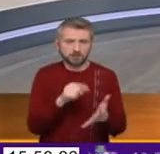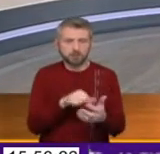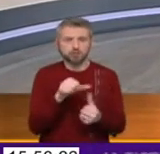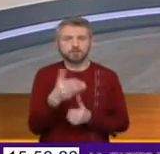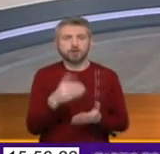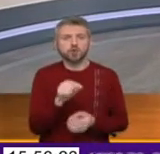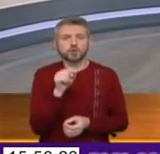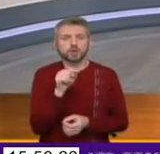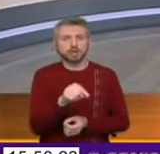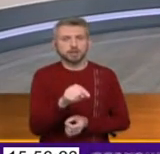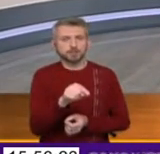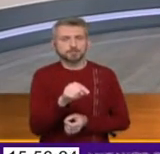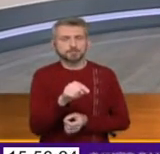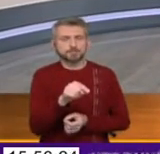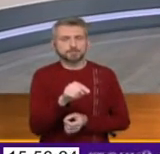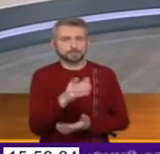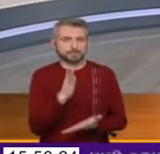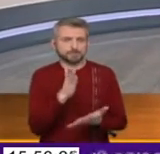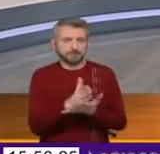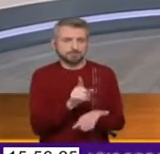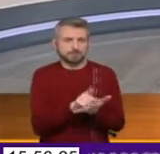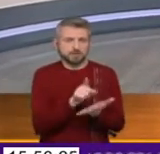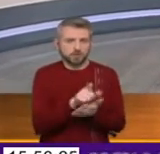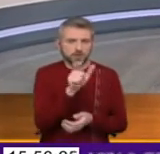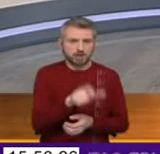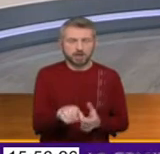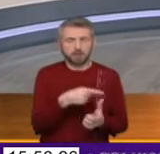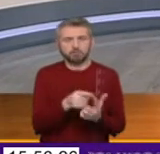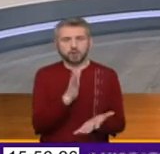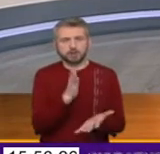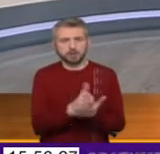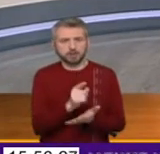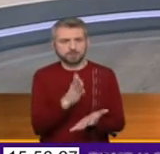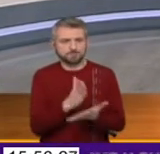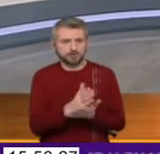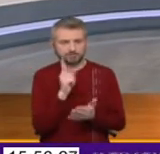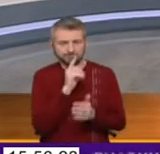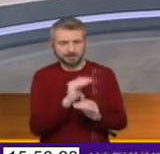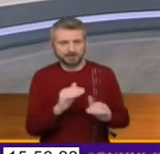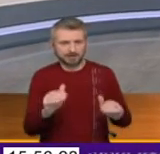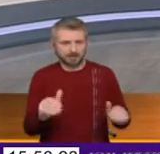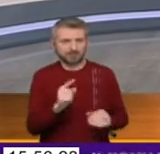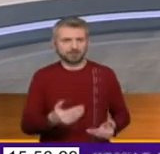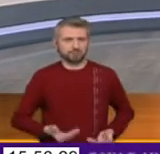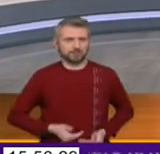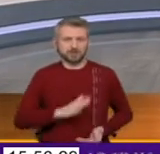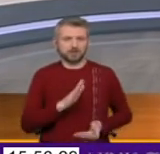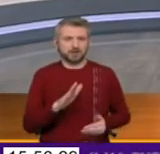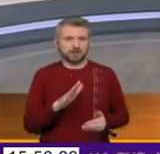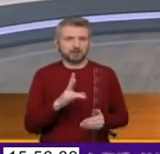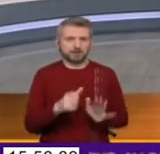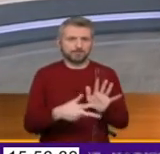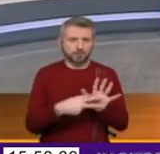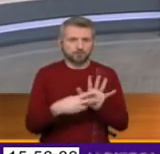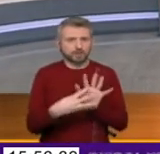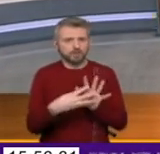якщо ти є вже пенсіонером, або ти маєш маленьких дітей, і там живеш не в 8-9 поверсі, то